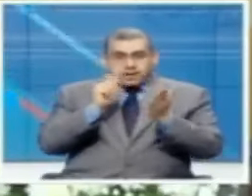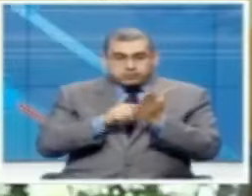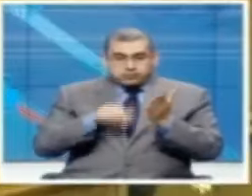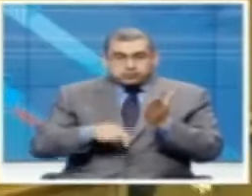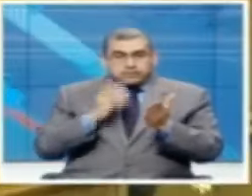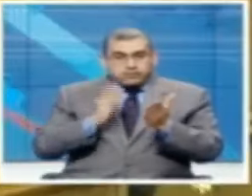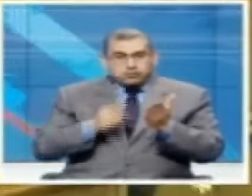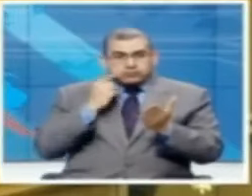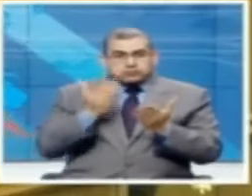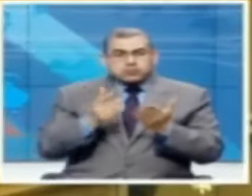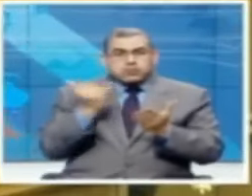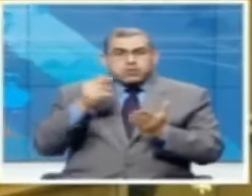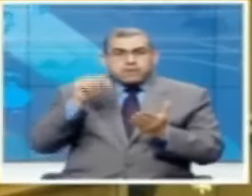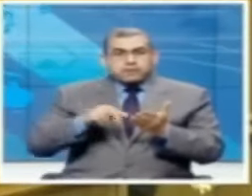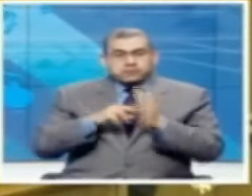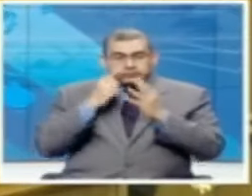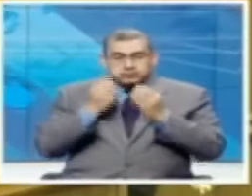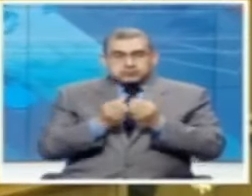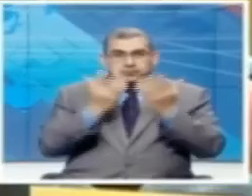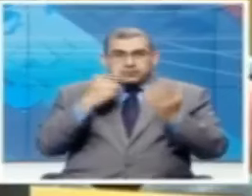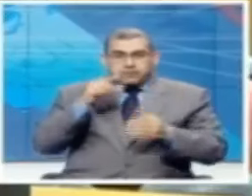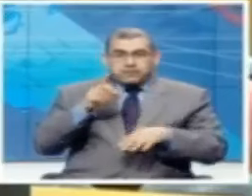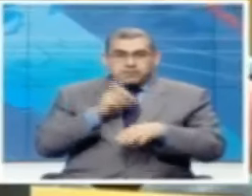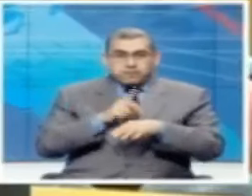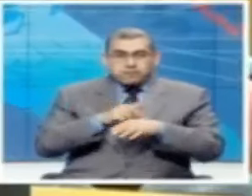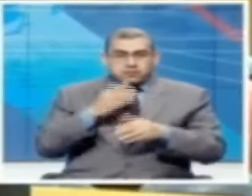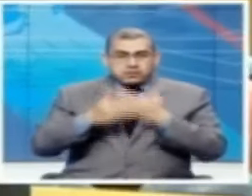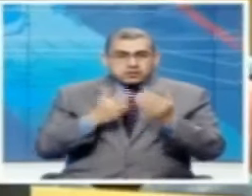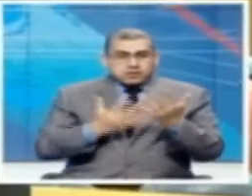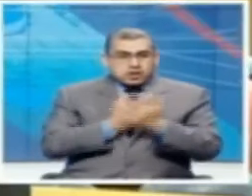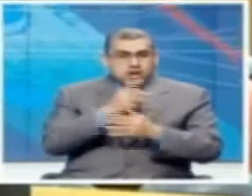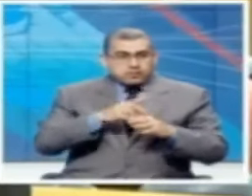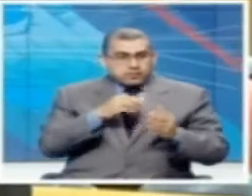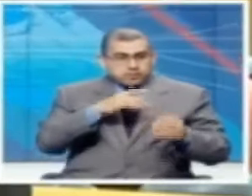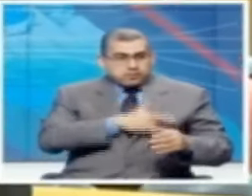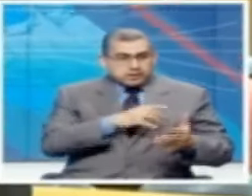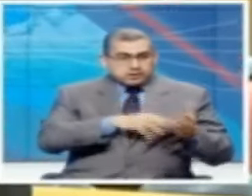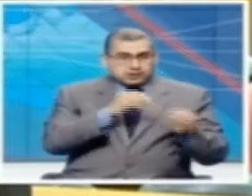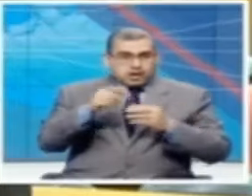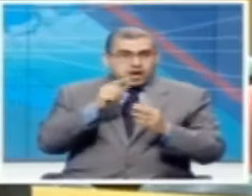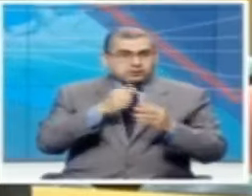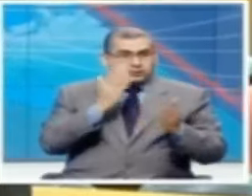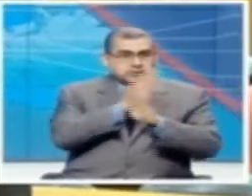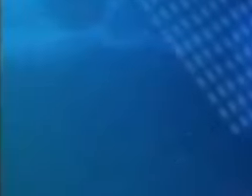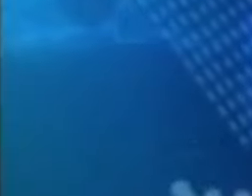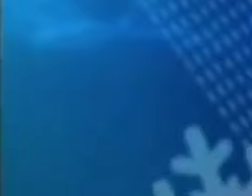يعد بمثابه بارقه امل للقضاء على التجاره غير المشروعه للاعضاء